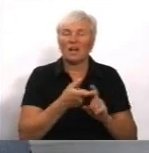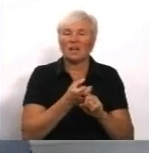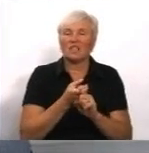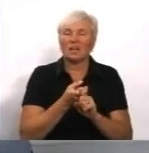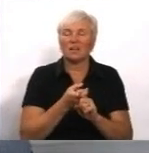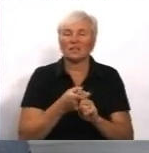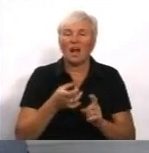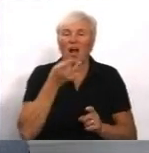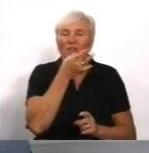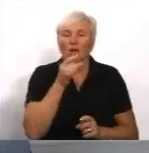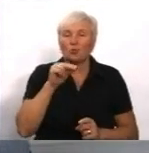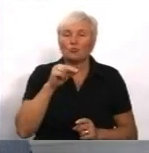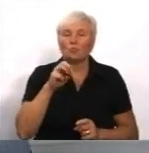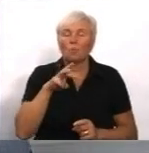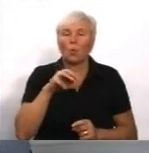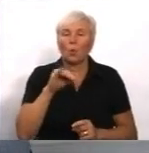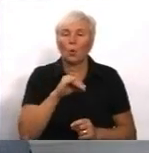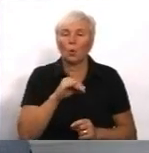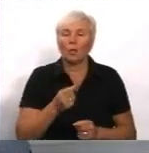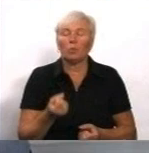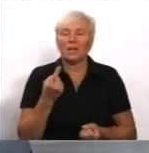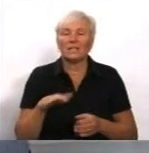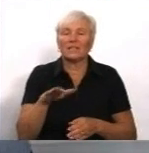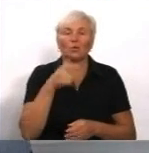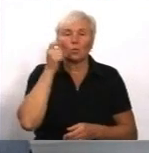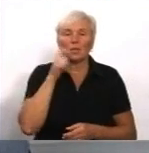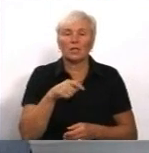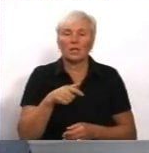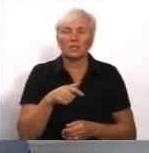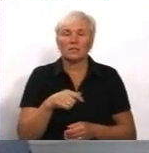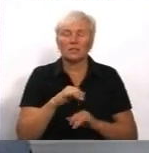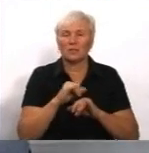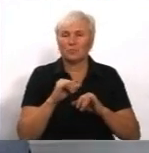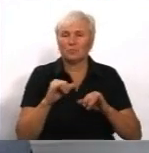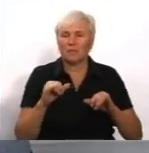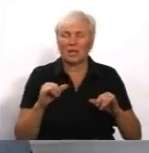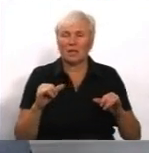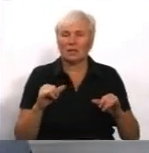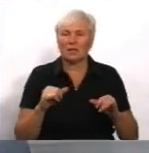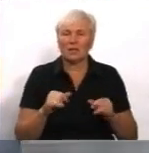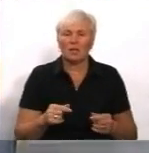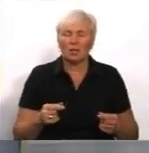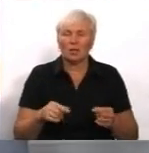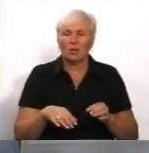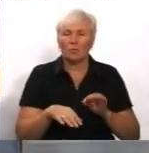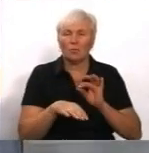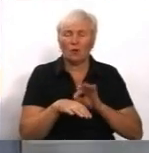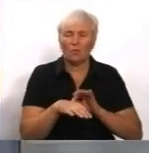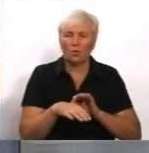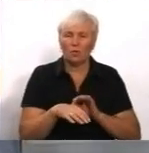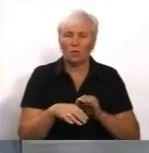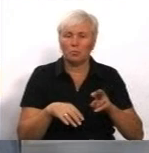і появи на території України рослин, які нам, скажімо так, не підходять або хворі в цьому ключі?